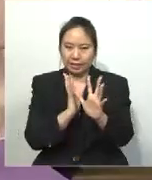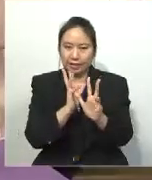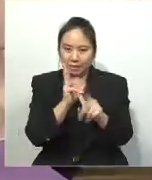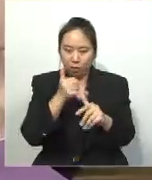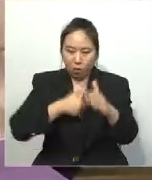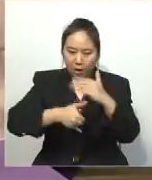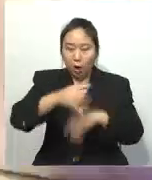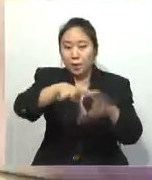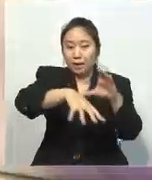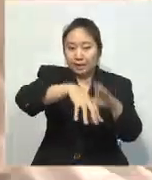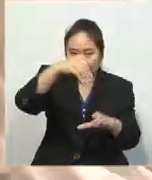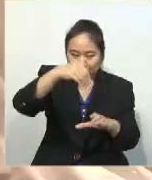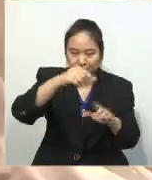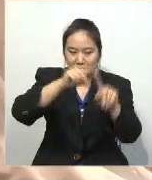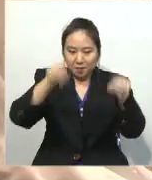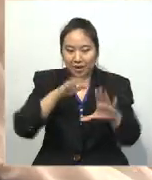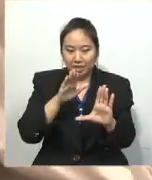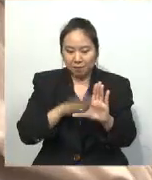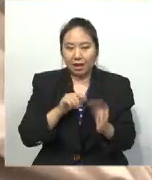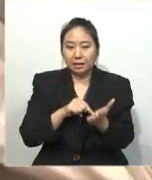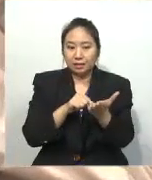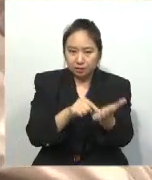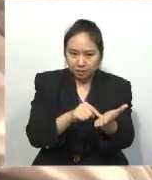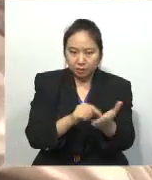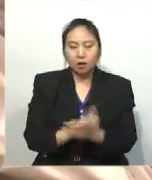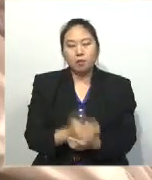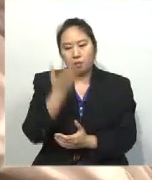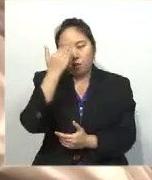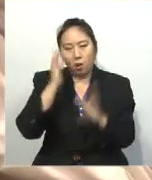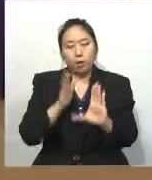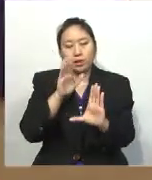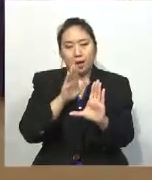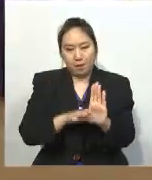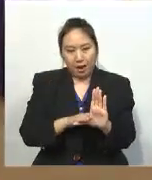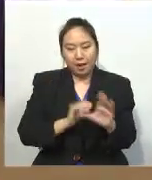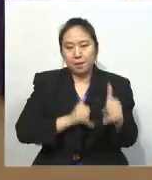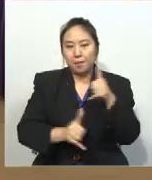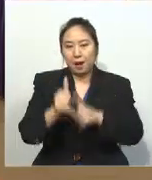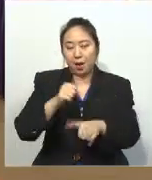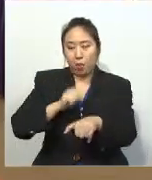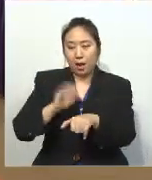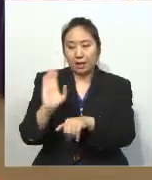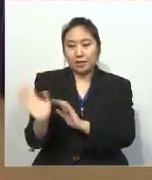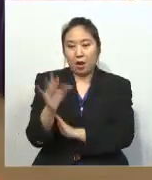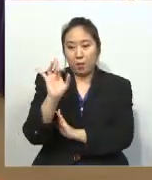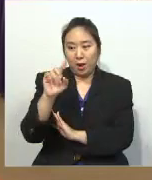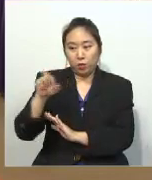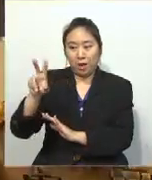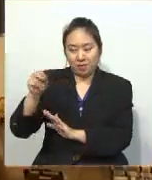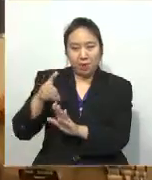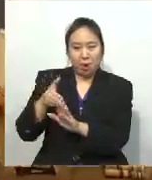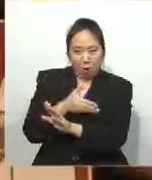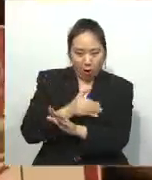ฉลากลำดับในการยื่นใบสมัครนั่นเองค่ะเพราะว่าทางผู้สมัครที่เดินทางมาพร้อมกันก่อนเวลา 8:30